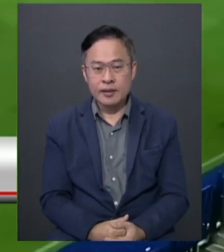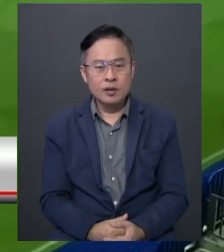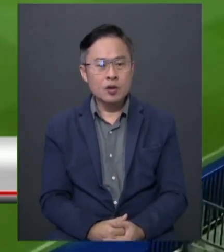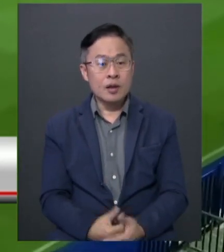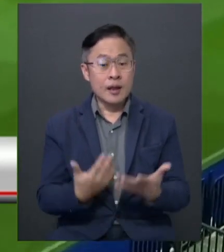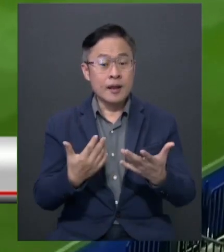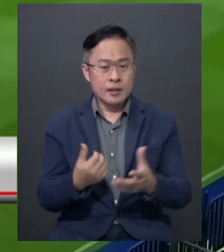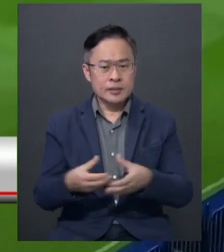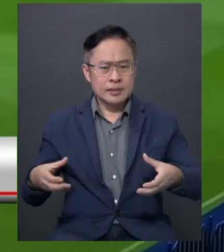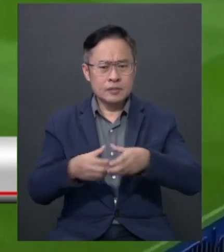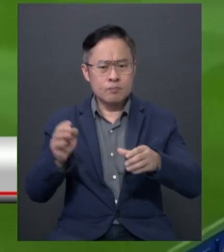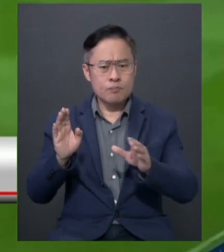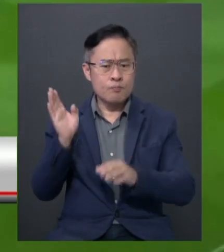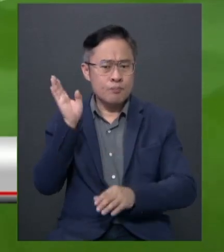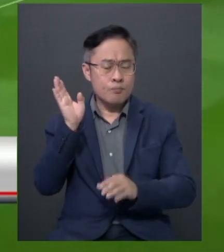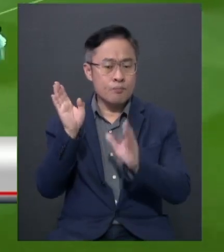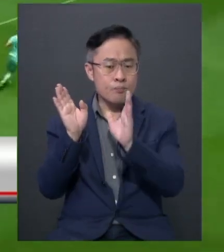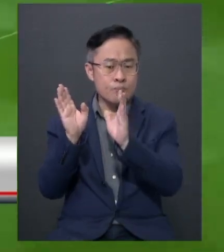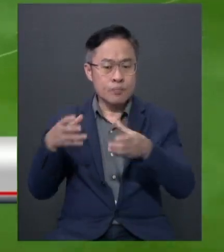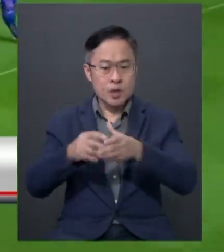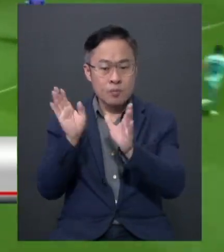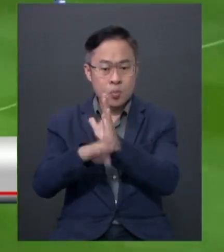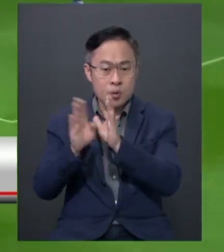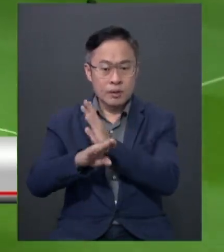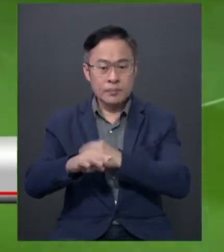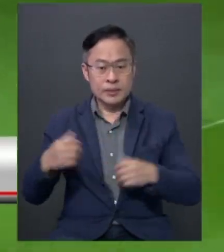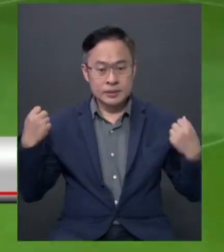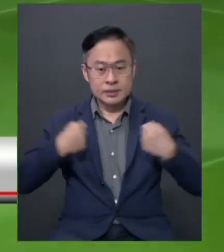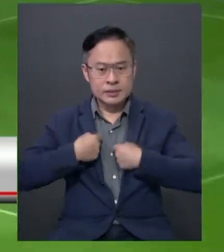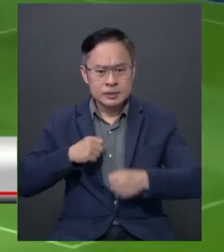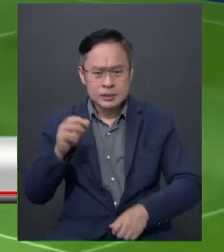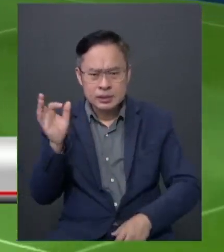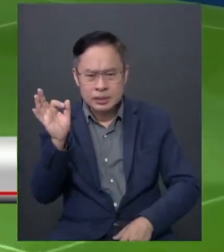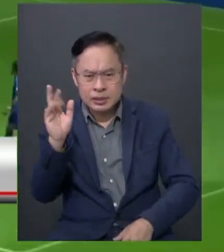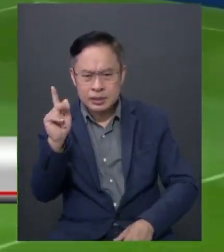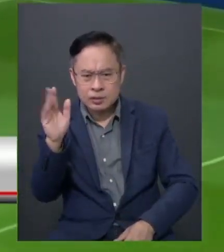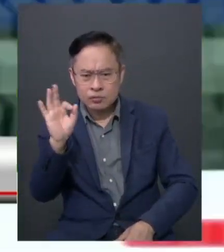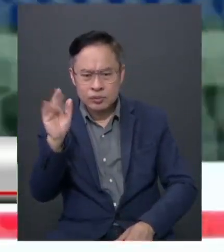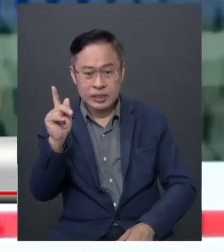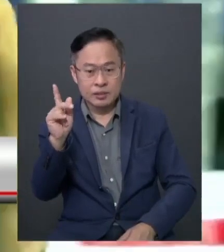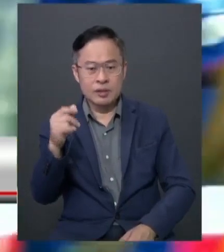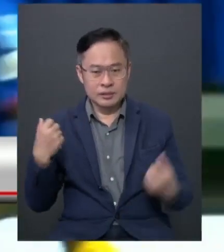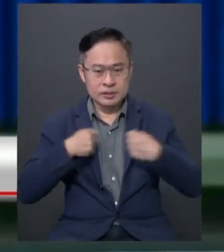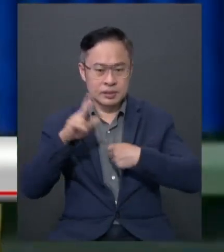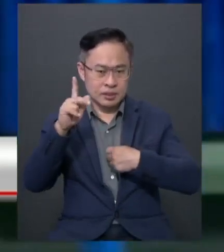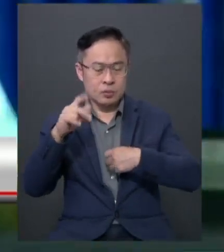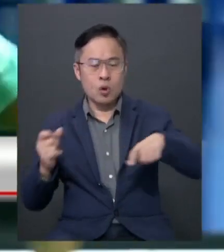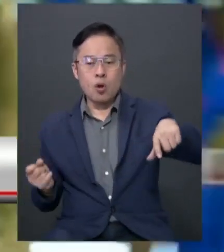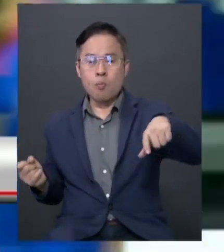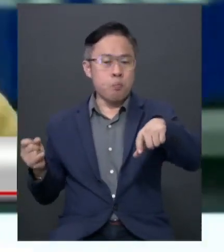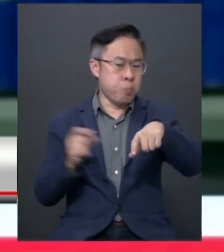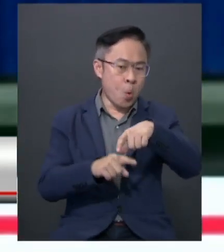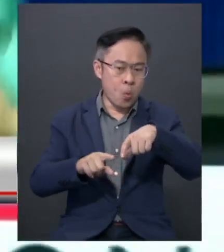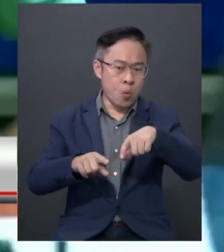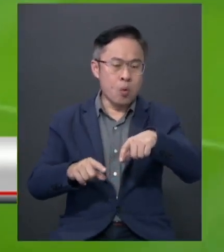ะครับนี่จังหวะนี้ครับบุรีรัมย์ขึ้นมาครับนฤบดินทร์ครับลุยมาปาดมาแล้ววูดขิดวิ่งมาไม่ต้องจับครับอัดด้วยขวาบอลเข้าสามเหลี่ยมอย่างสวยเล